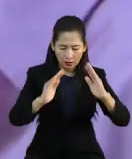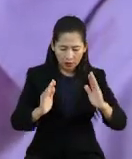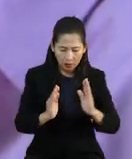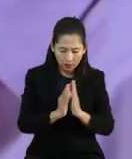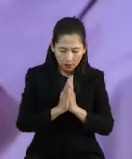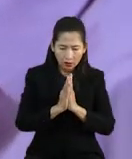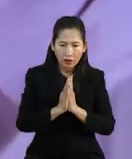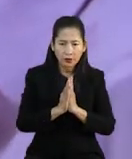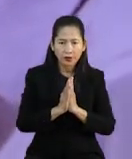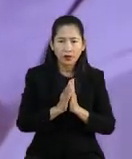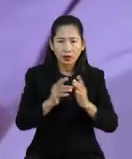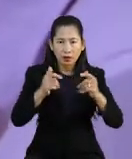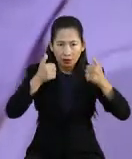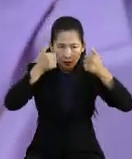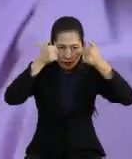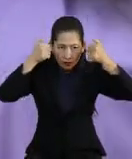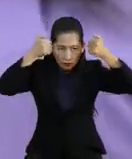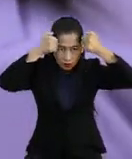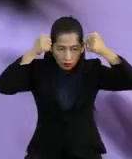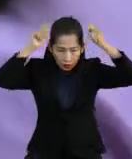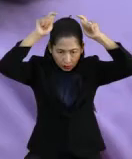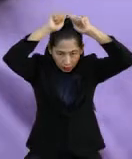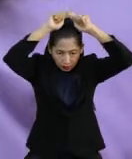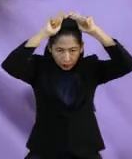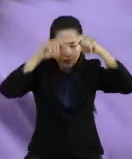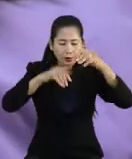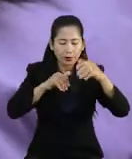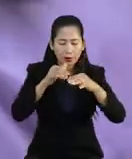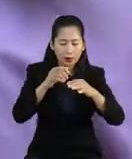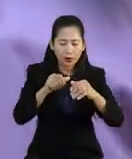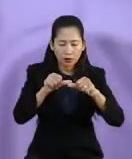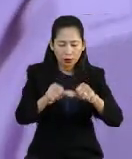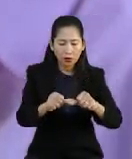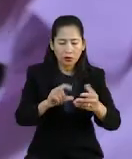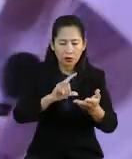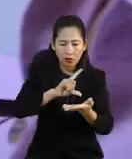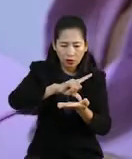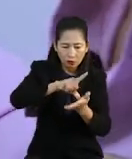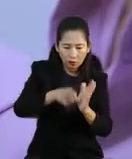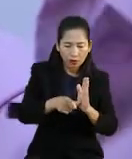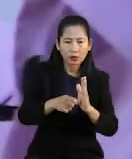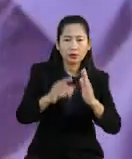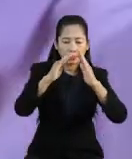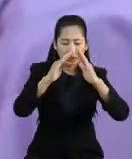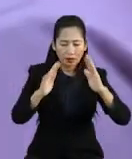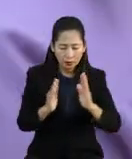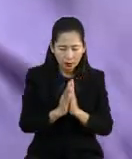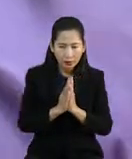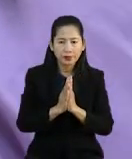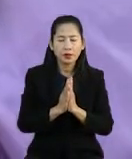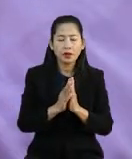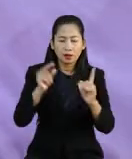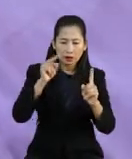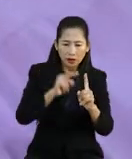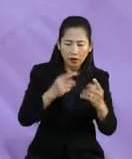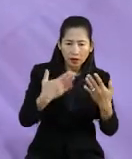cho lòng cắt mà hai vị thầy bà nà rụt đóng mới tiện là con á chà bần to rồi hô tật đòn vọt nồng Chà, bây giờ đó bật phân hai thử thưa tần nào bật